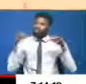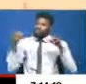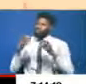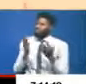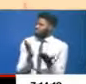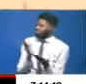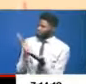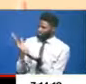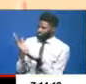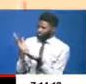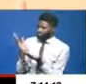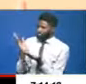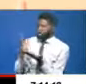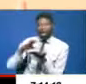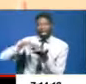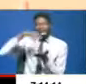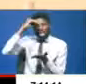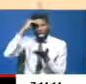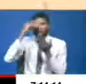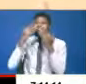wamejifunza,